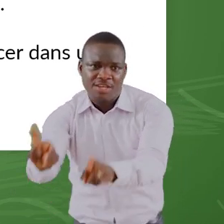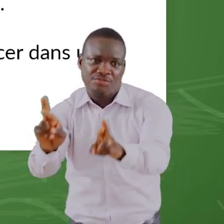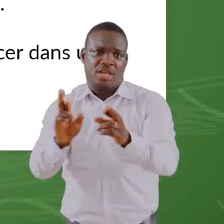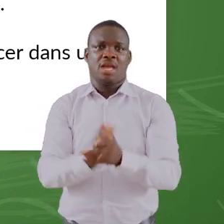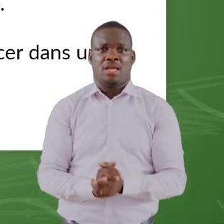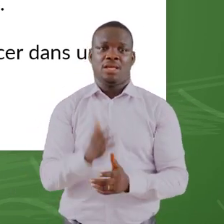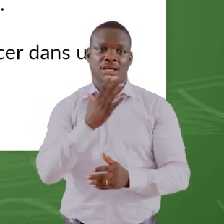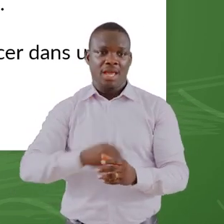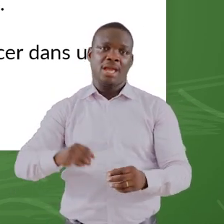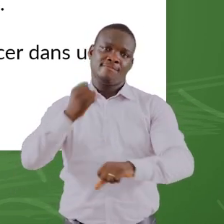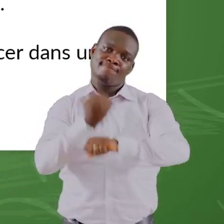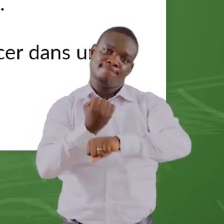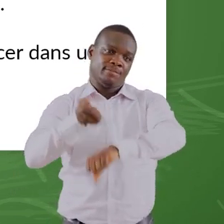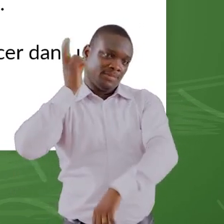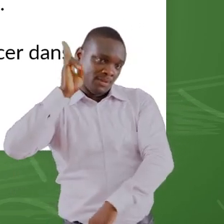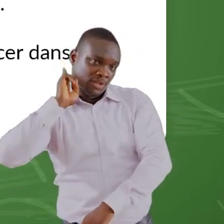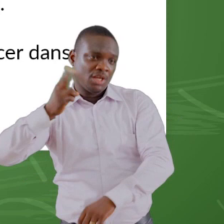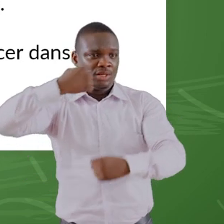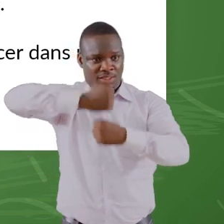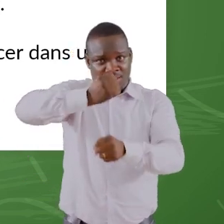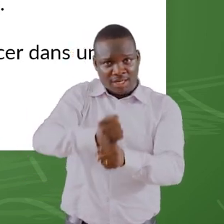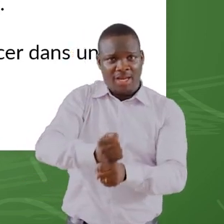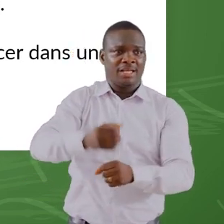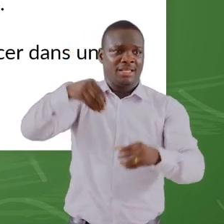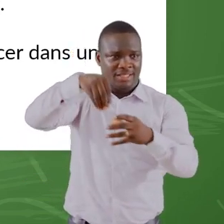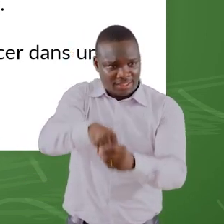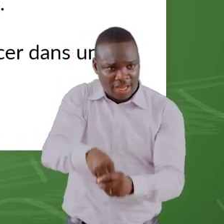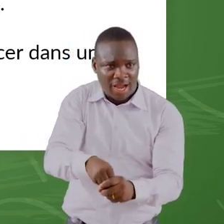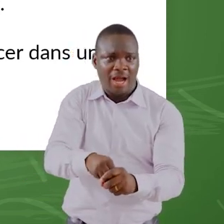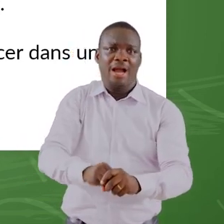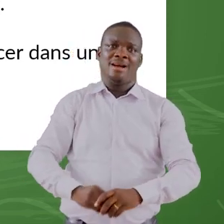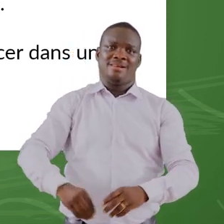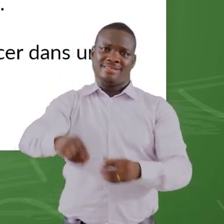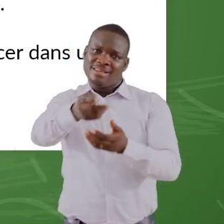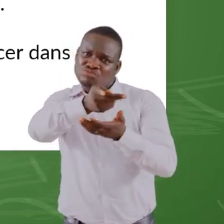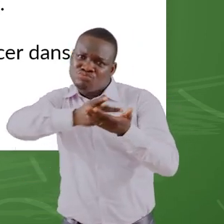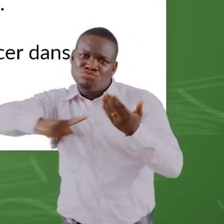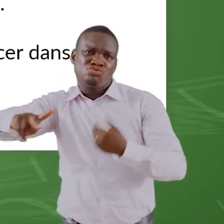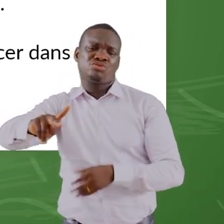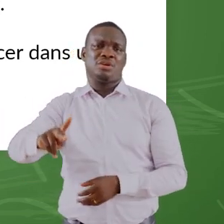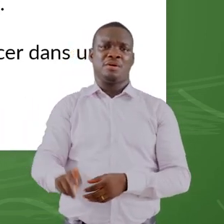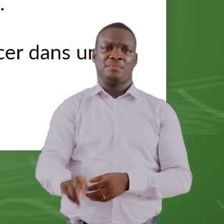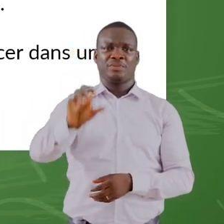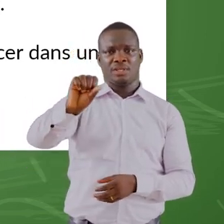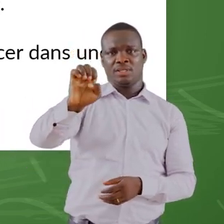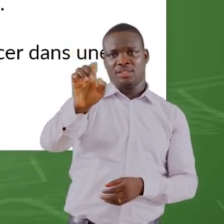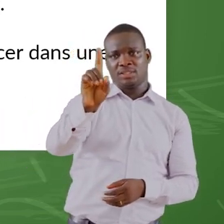et le paléoplacère se forme dans une couche sédimentaire.